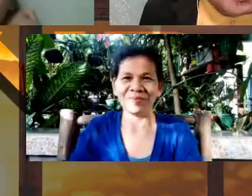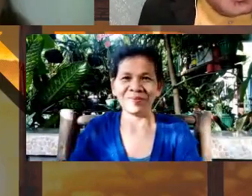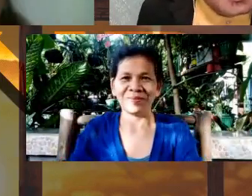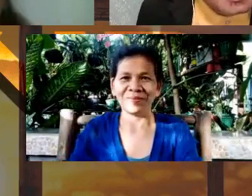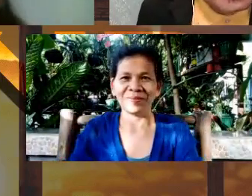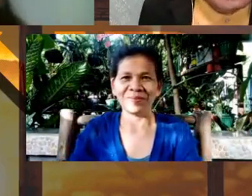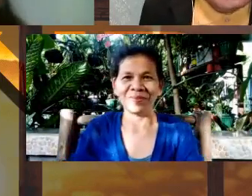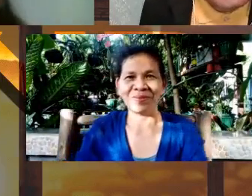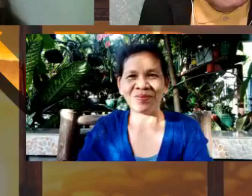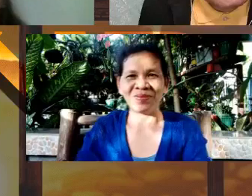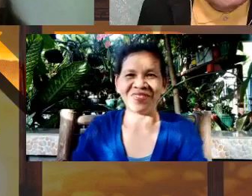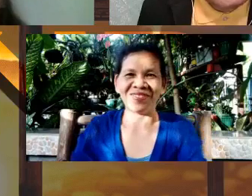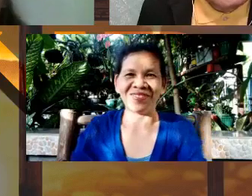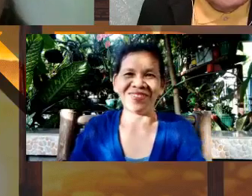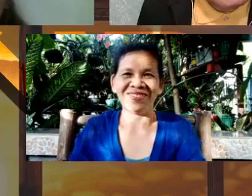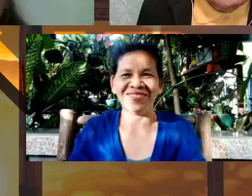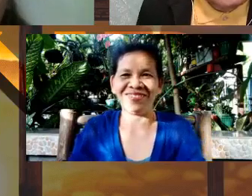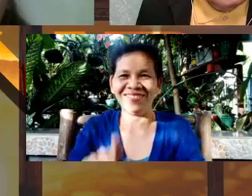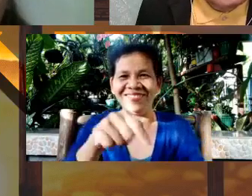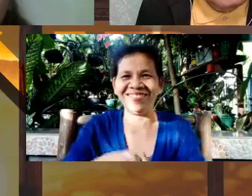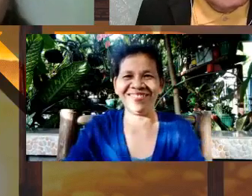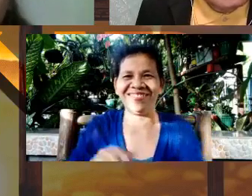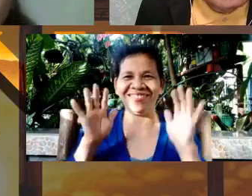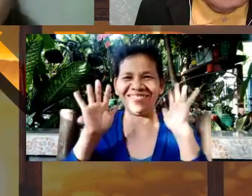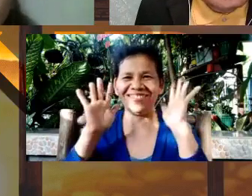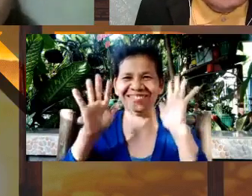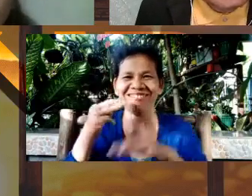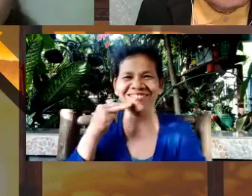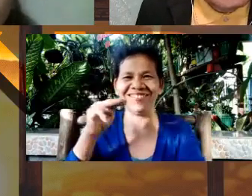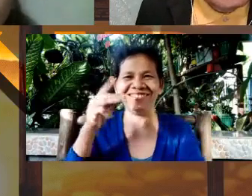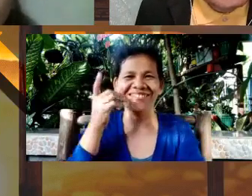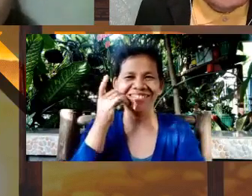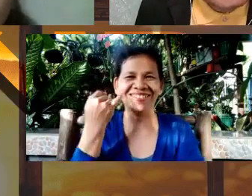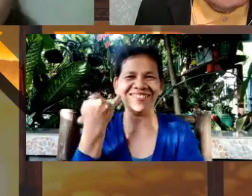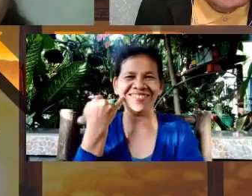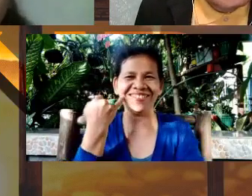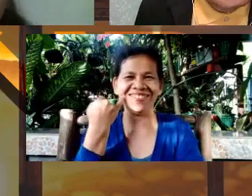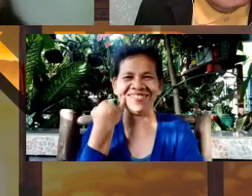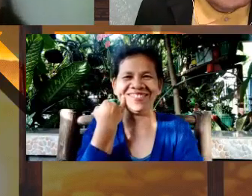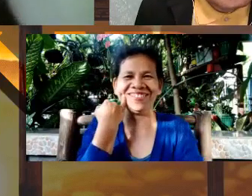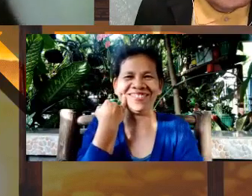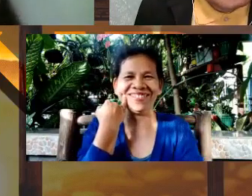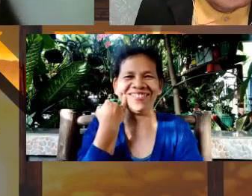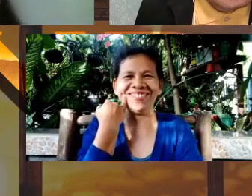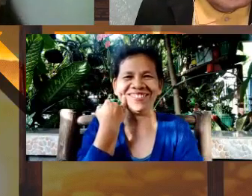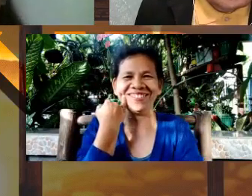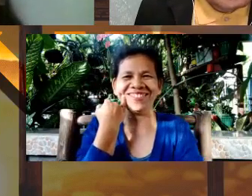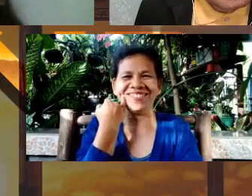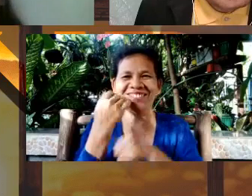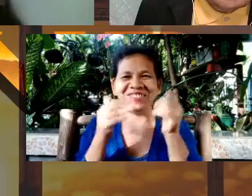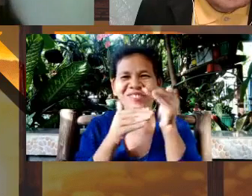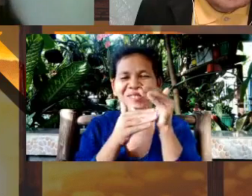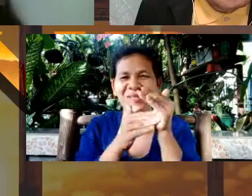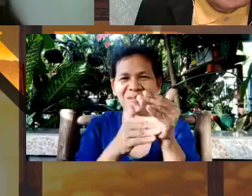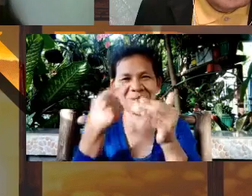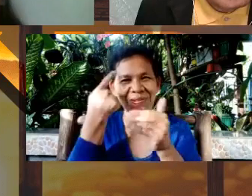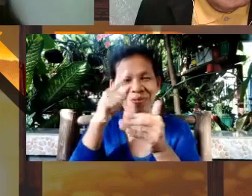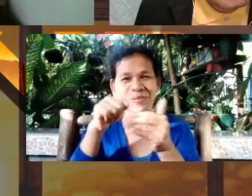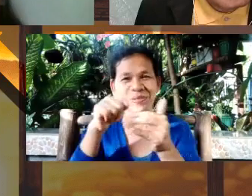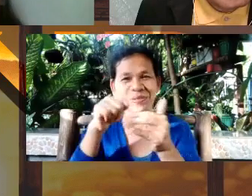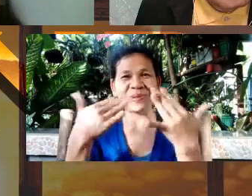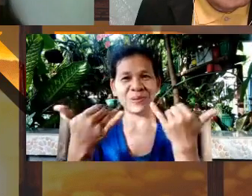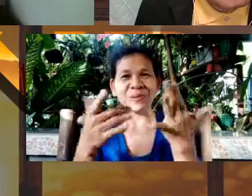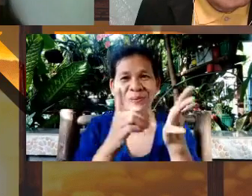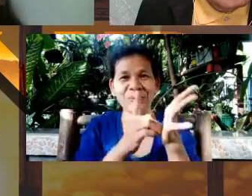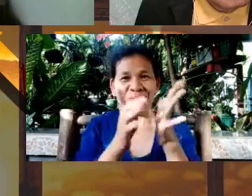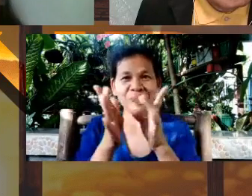Okay, ako'y humahanga po kay Ma'am Dyra, kanyang pangunguna sa ating devotional. Kung alam niyo